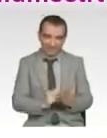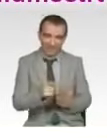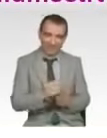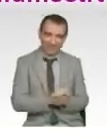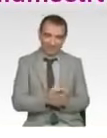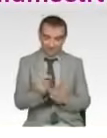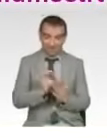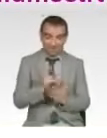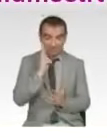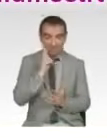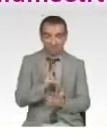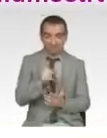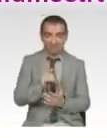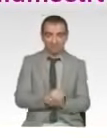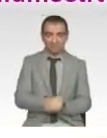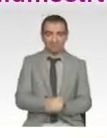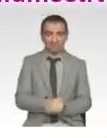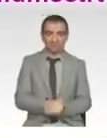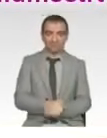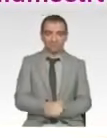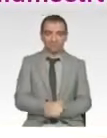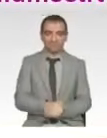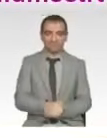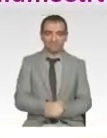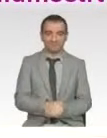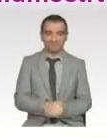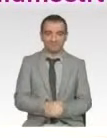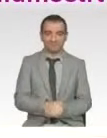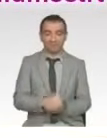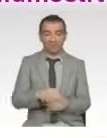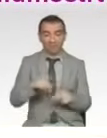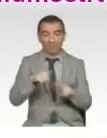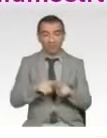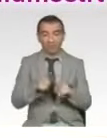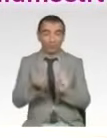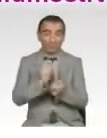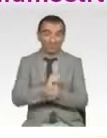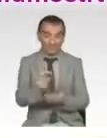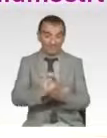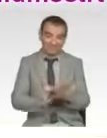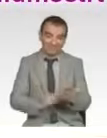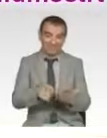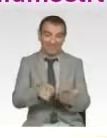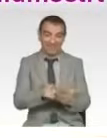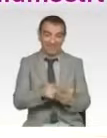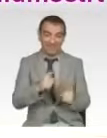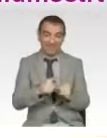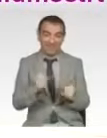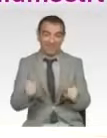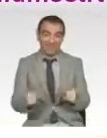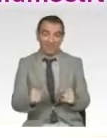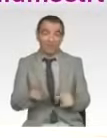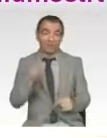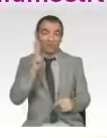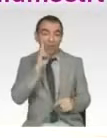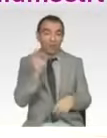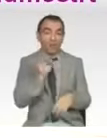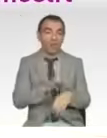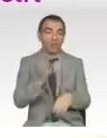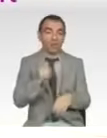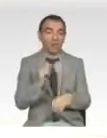yazayım mı? Buraya yazsana. Abdülkerim soyadını yazana kadar ben de son anda